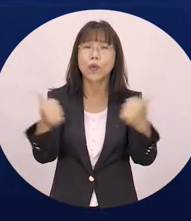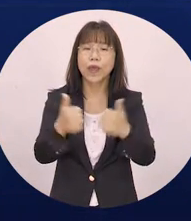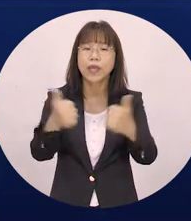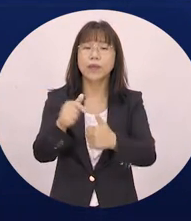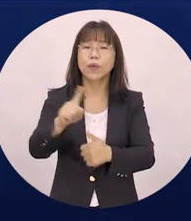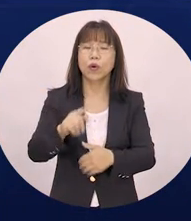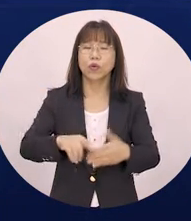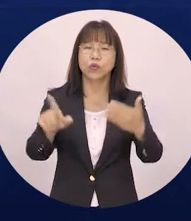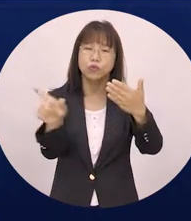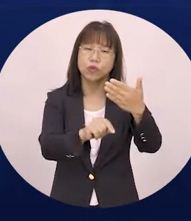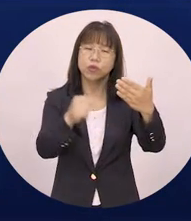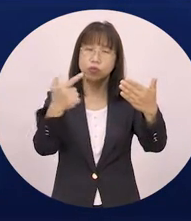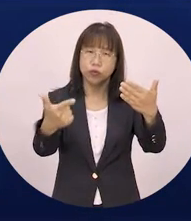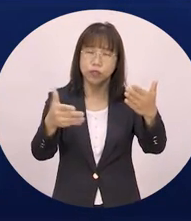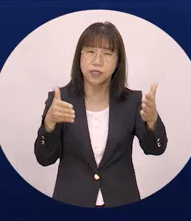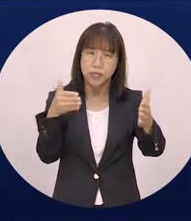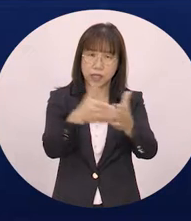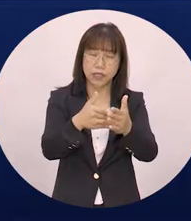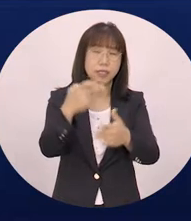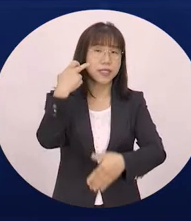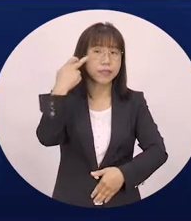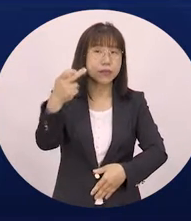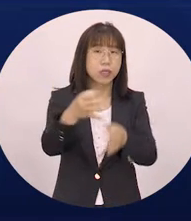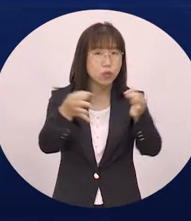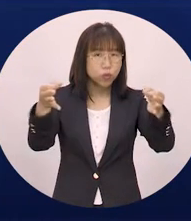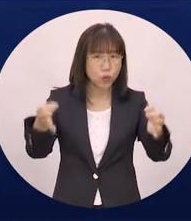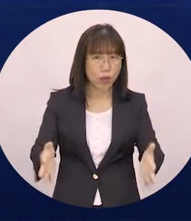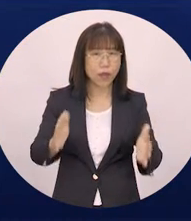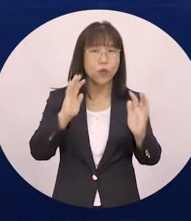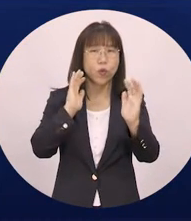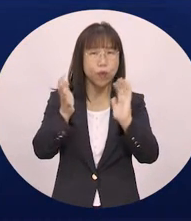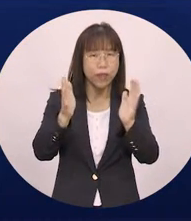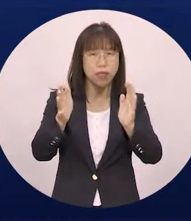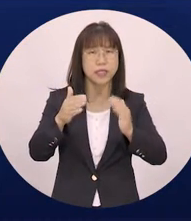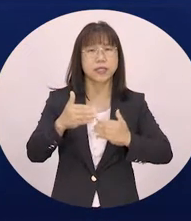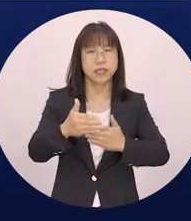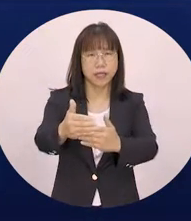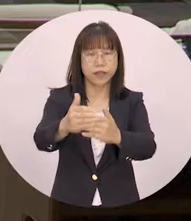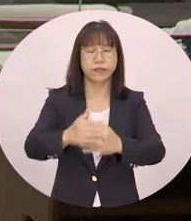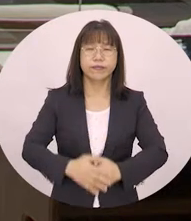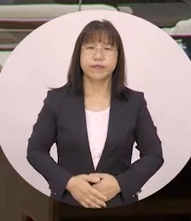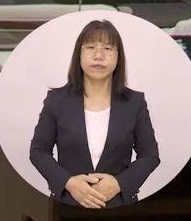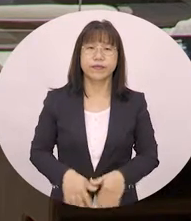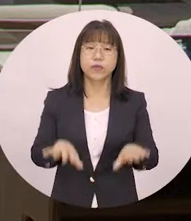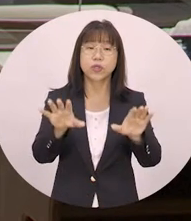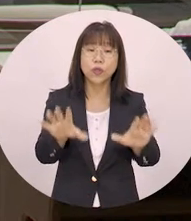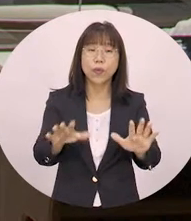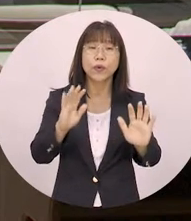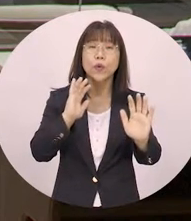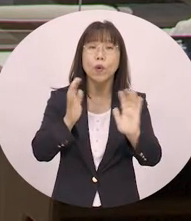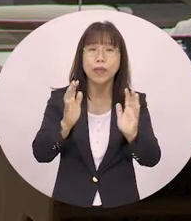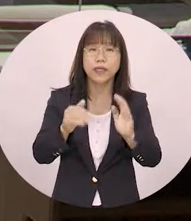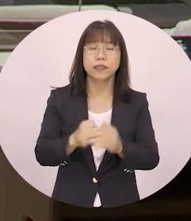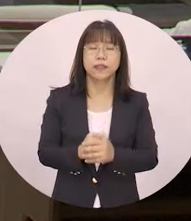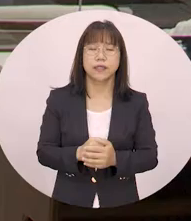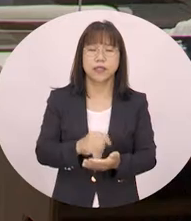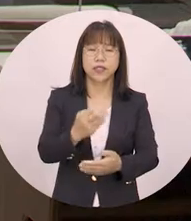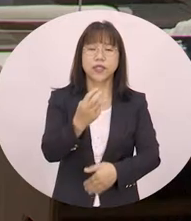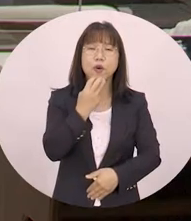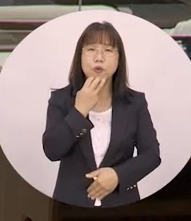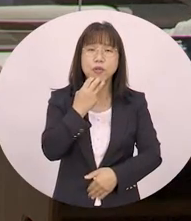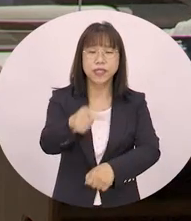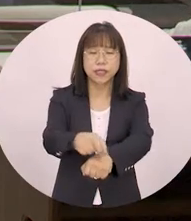이번 임시회는 오는 9월 6일까지 12일간 열립니다. 이날 열린 1차